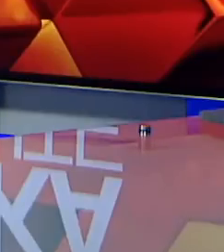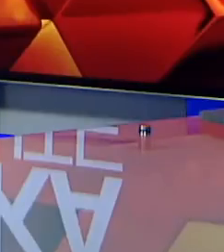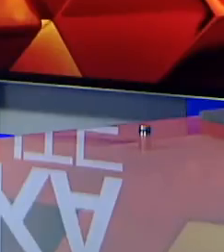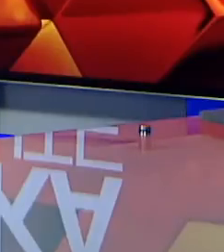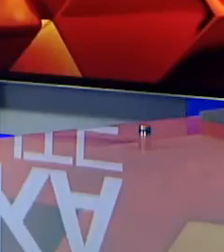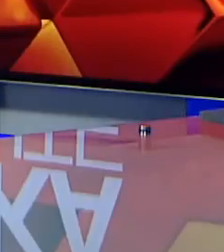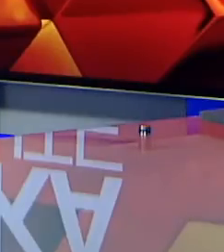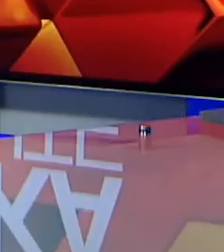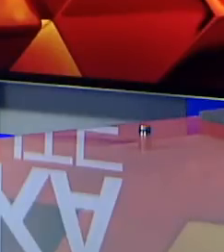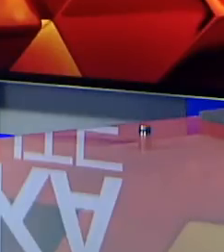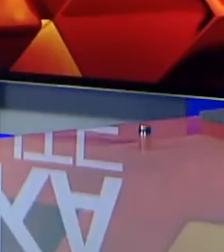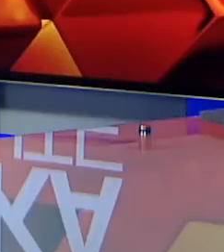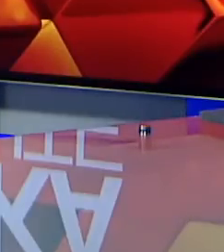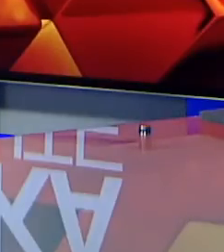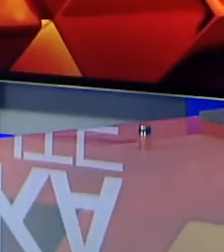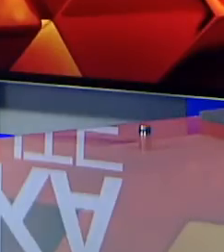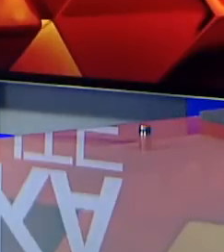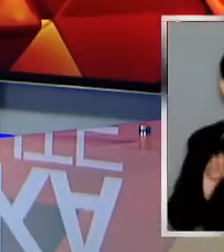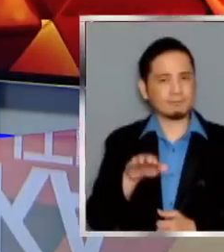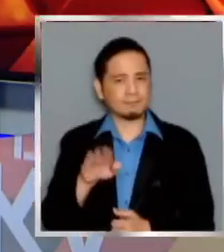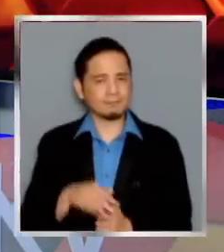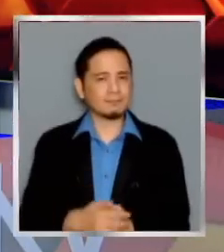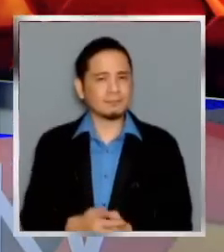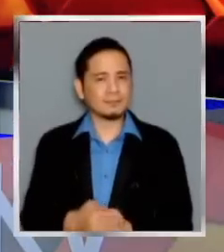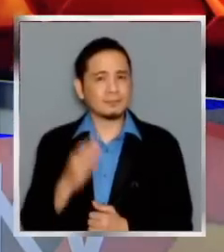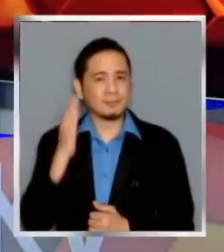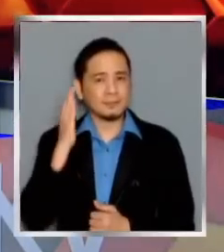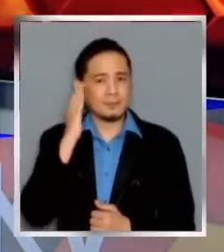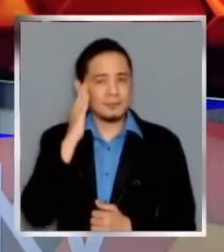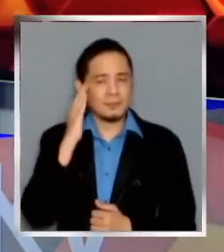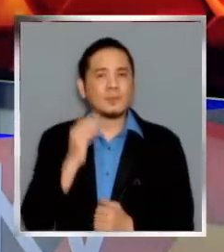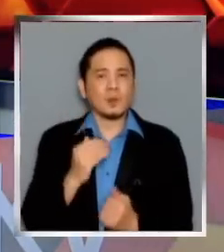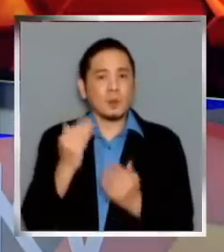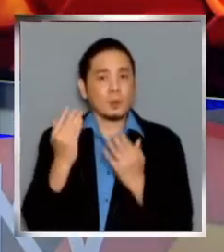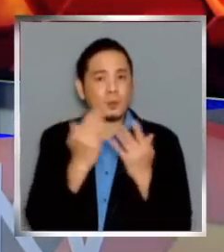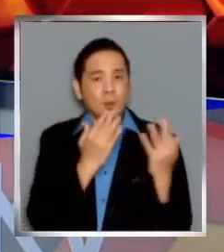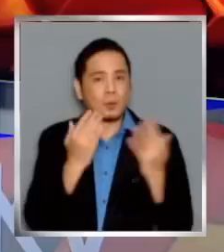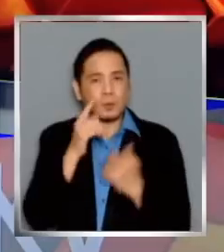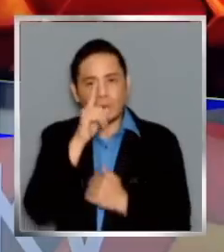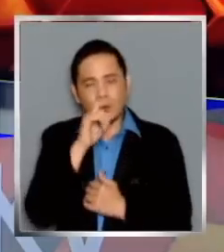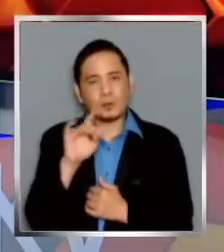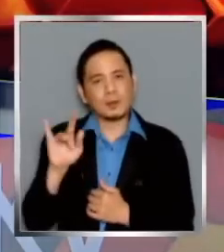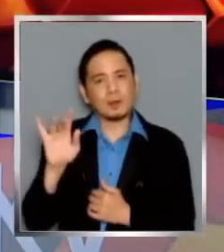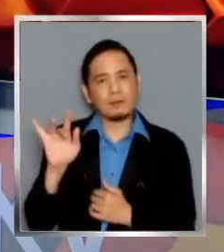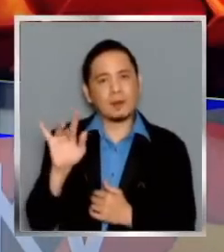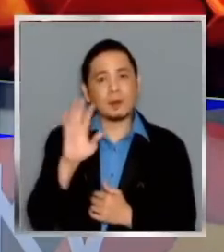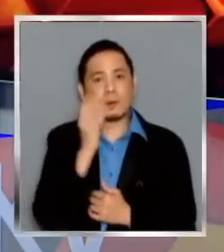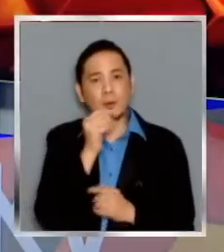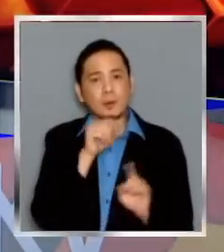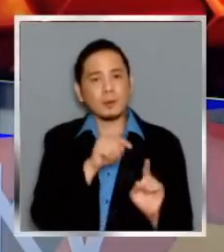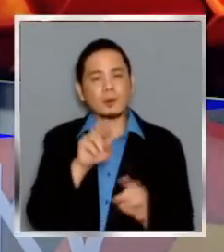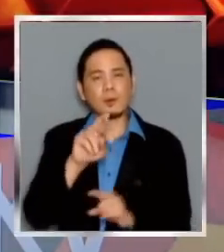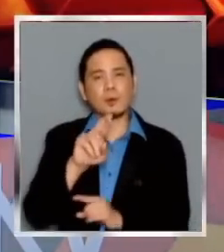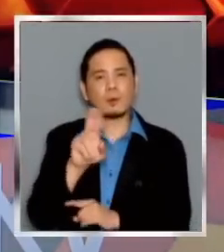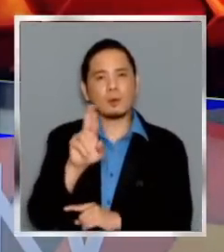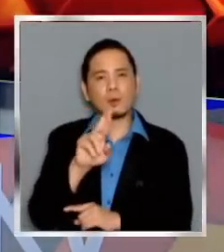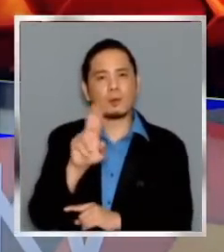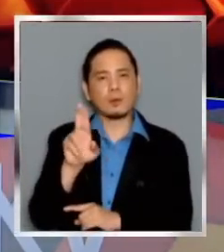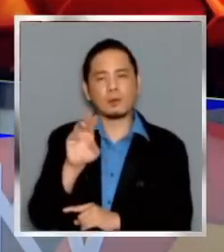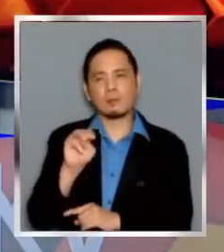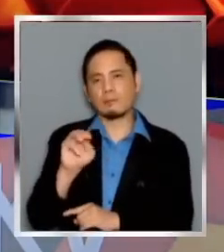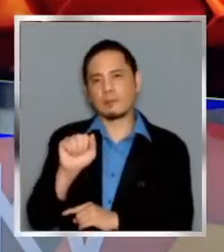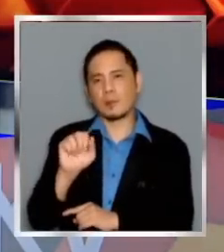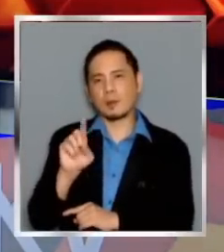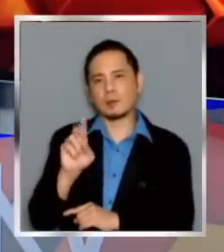Intimate at mas naging extra special ang 25th birthday celebration ni kapo sa action drama prince Lulu Madrid. Bukod sa family and close